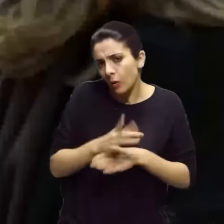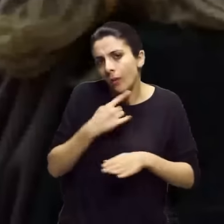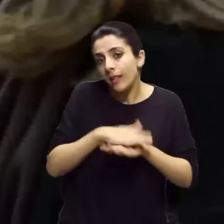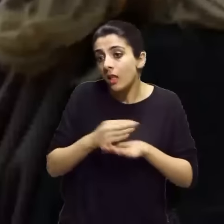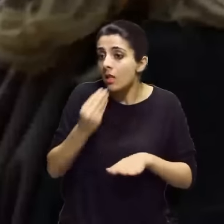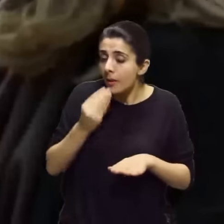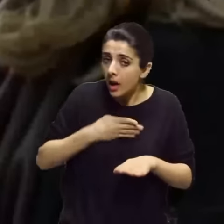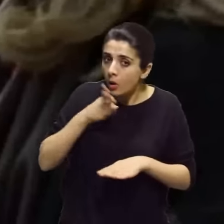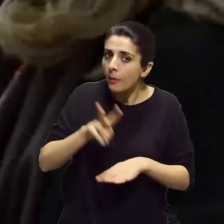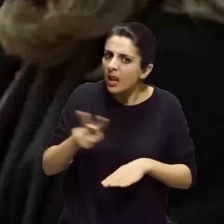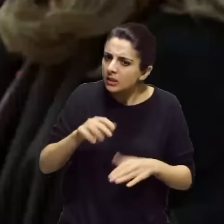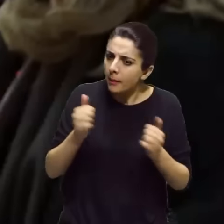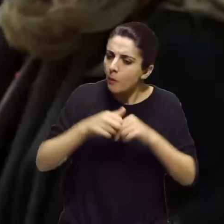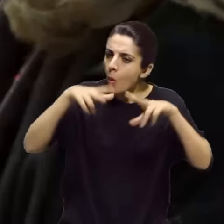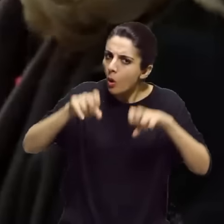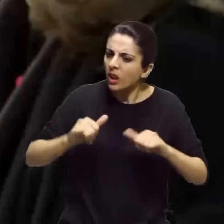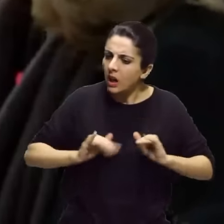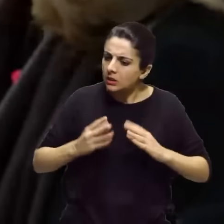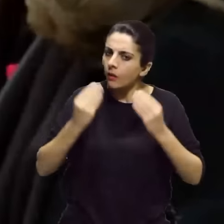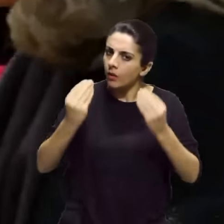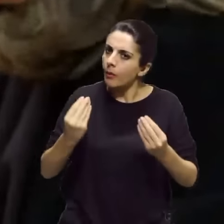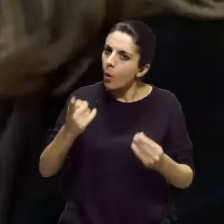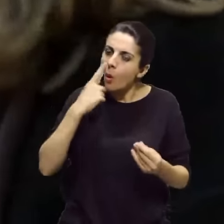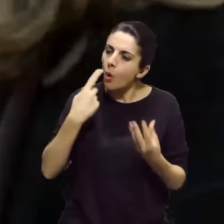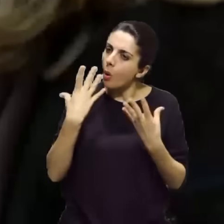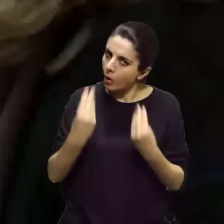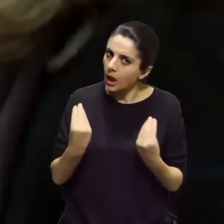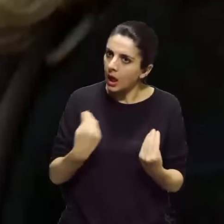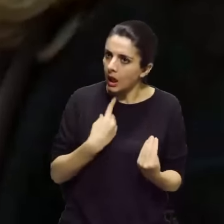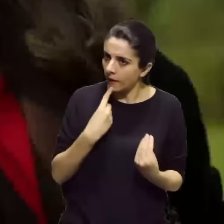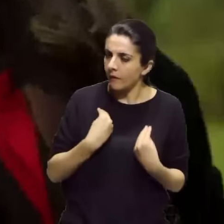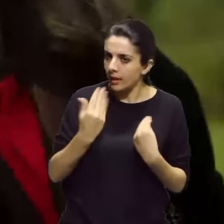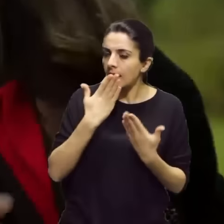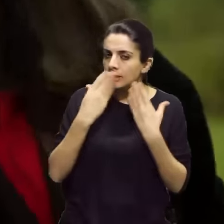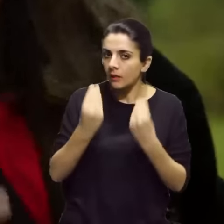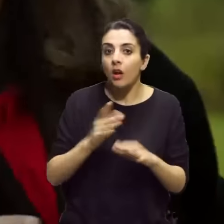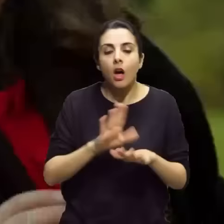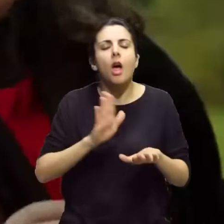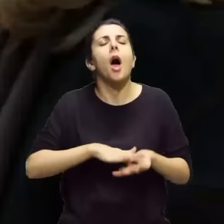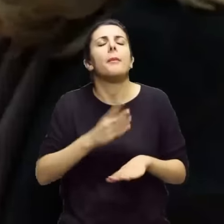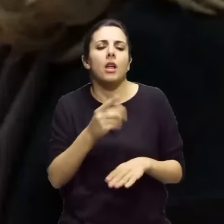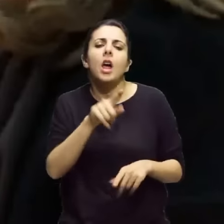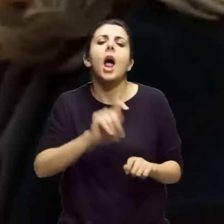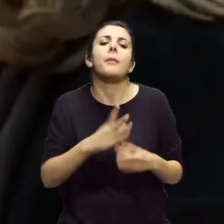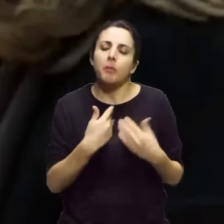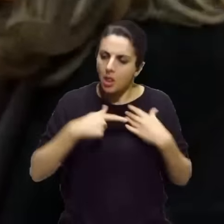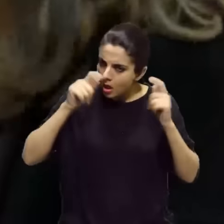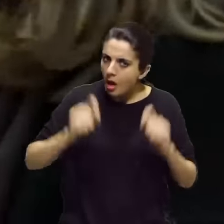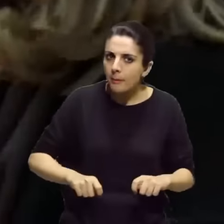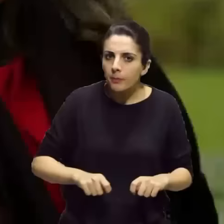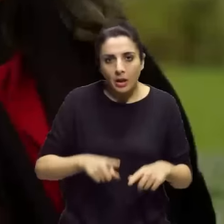yeter. O yemeğe gideceğim, ikisinin yanına oturacağım, onu huzursuz edeceğim. Görsünler bakalım huzursuz etmek ne demekmiş. Yok sen yapmazsın öyle şey Reho.